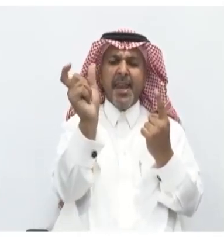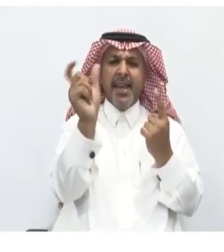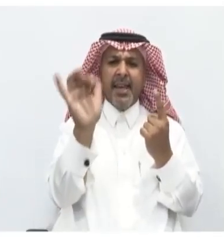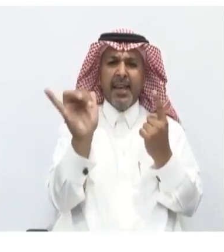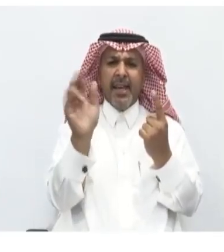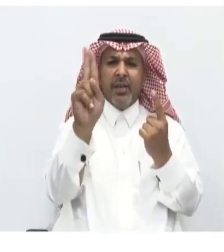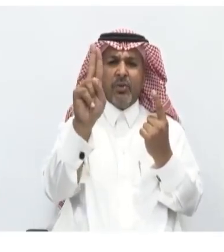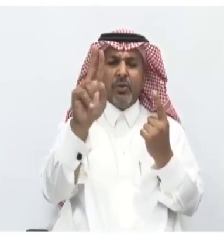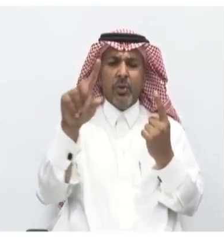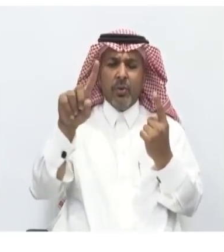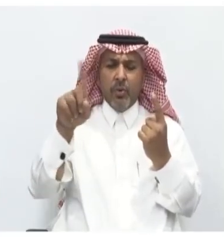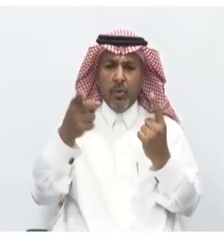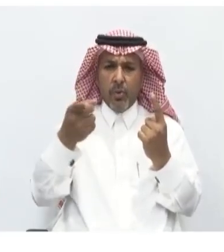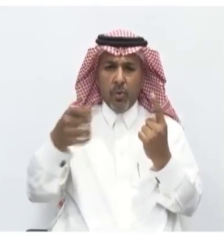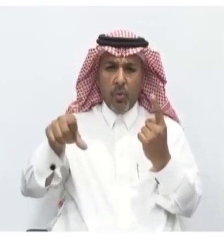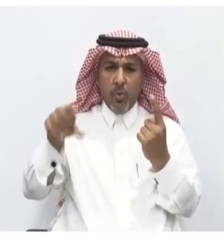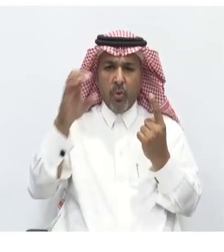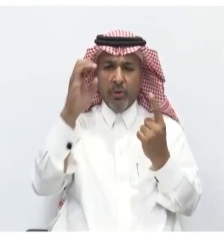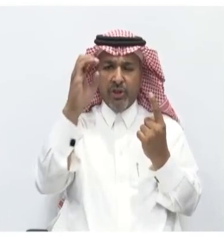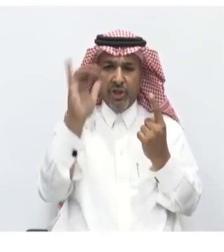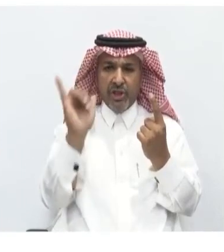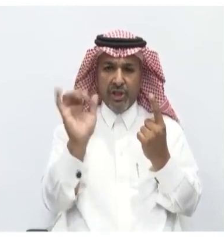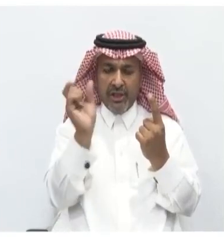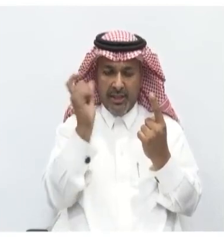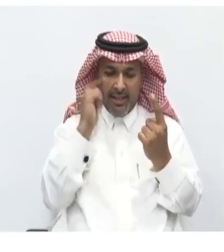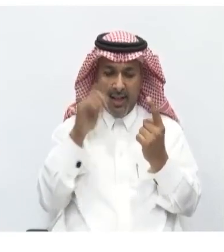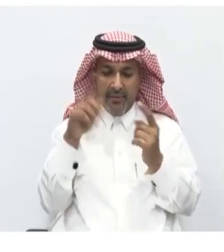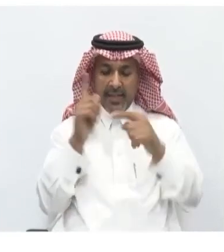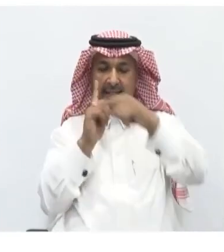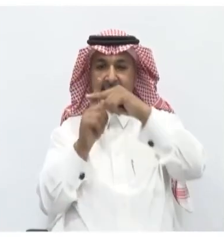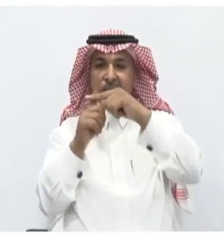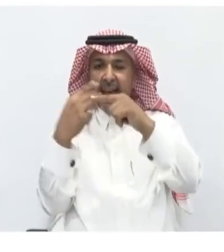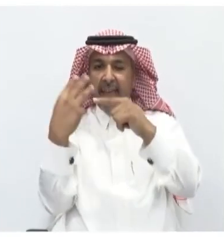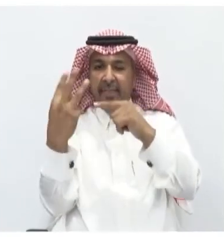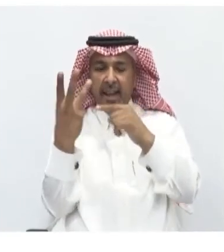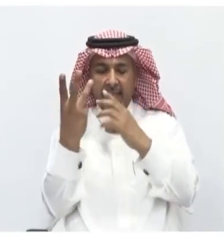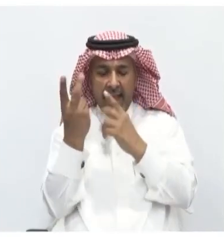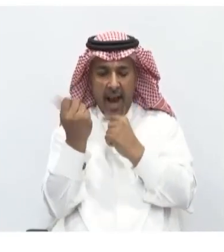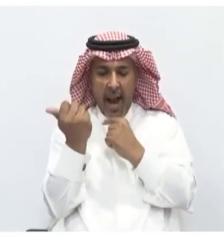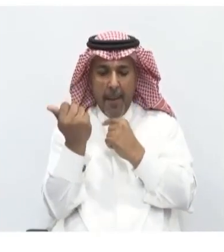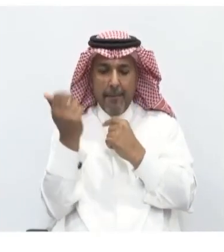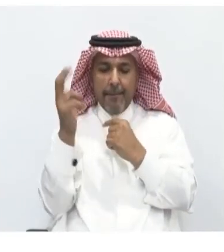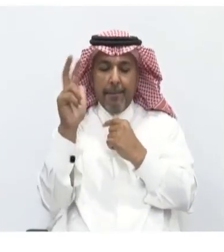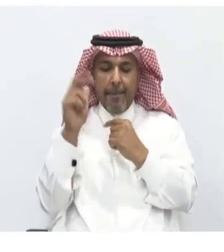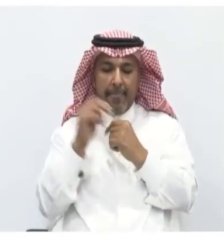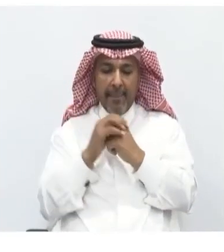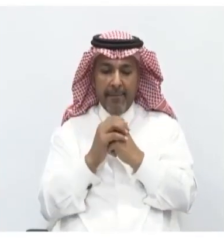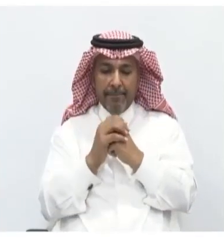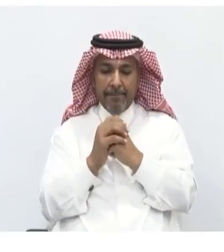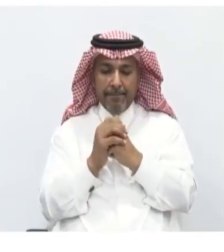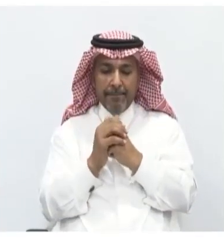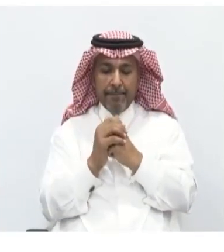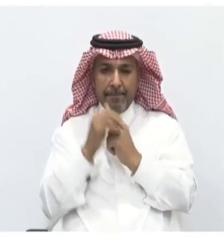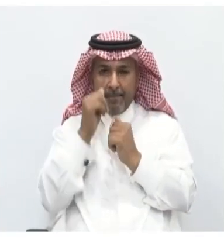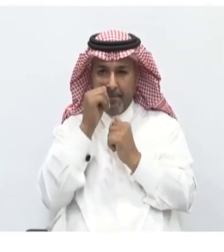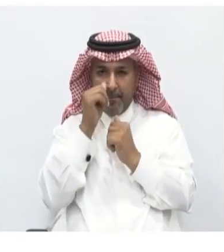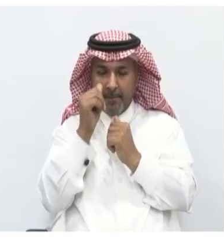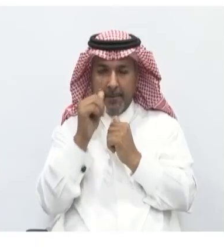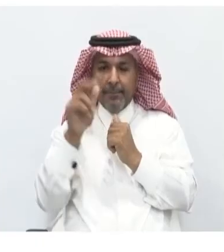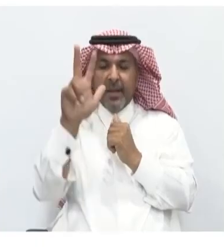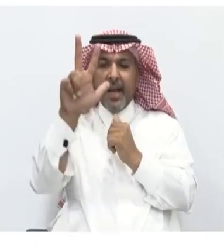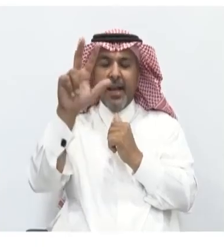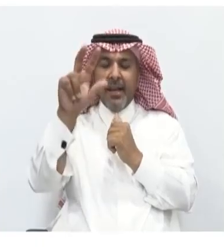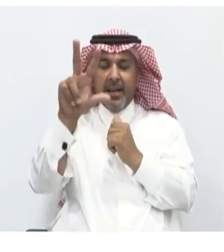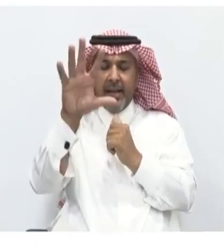تكتب عن طريق او باستخدام لفظ مولات واحد مول من النيتروجين زائد ثلاثه مول من